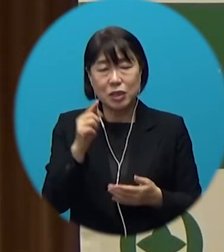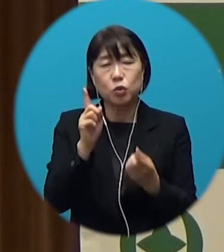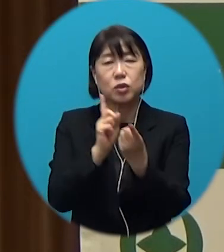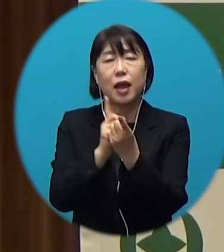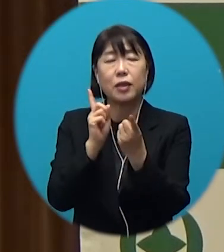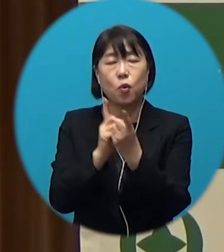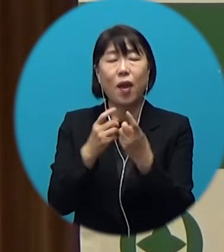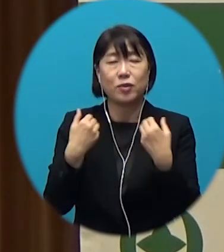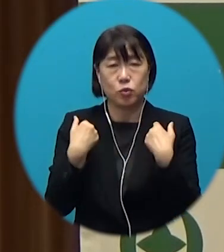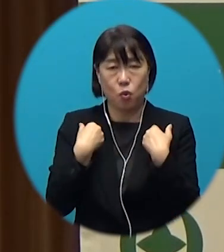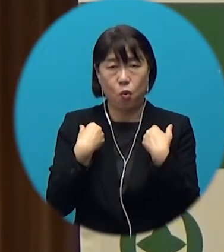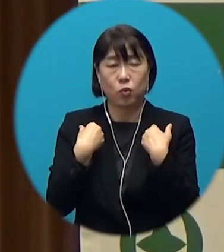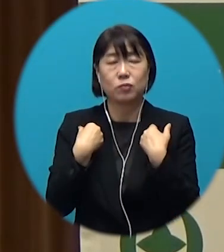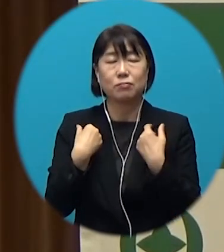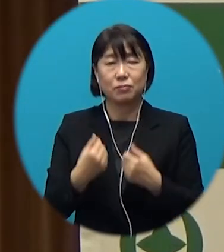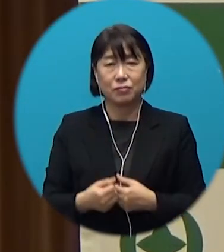んが、